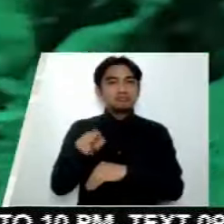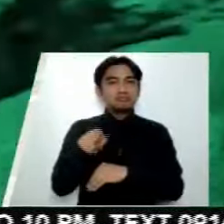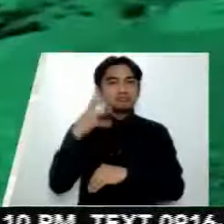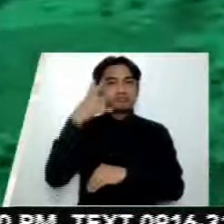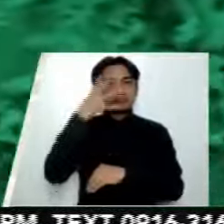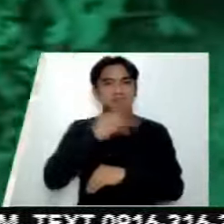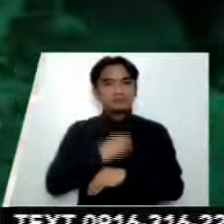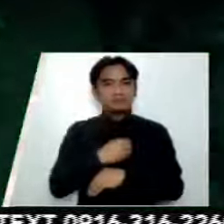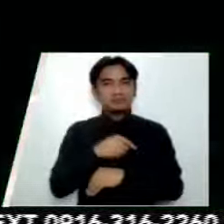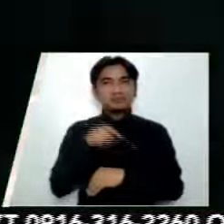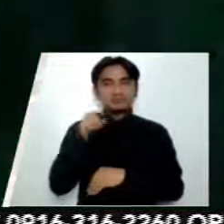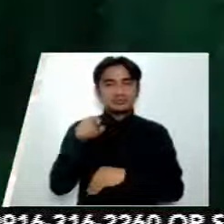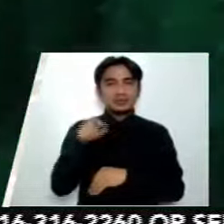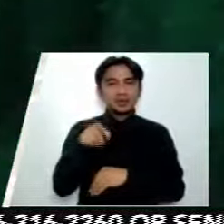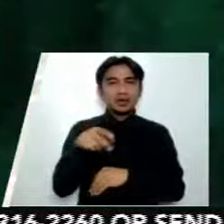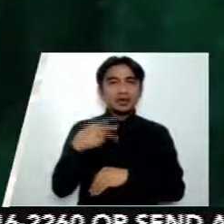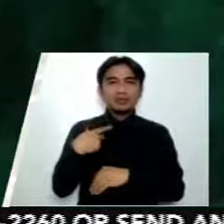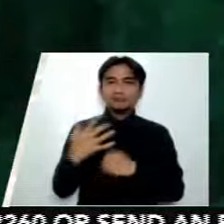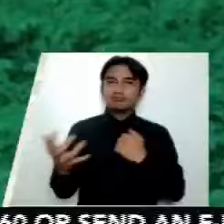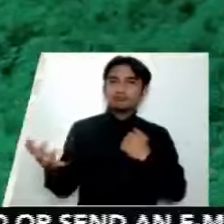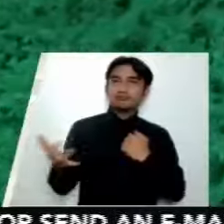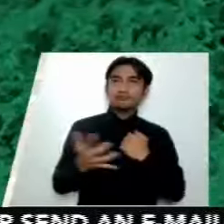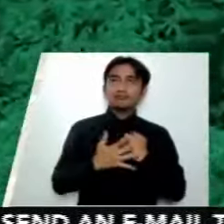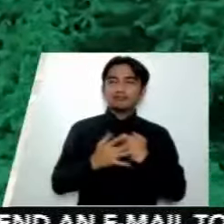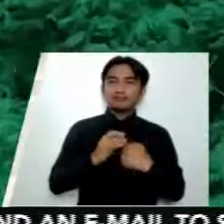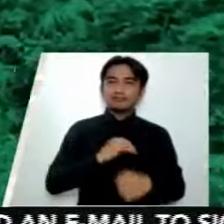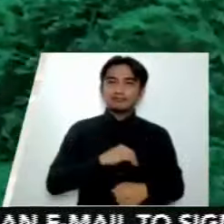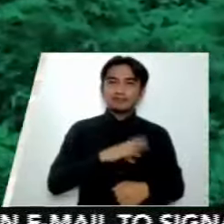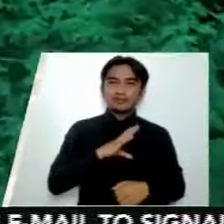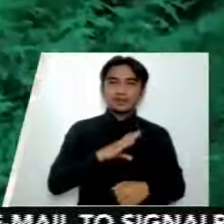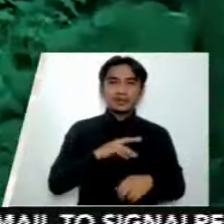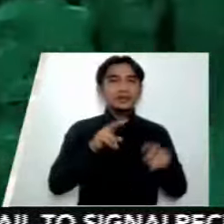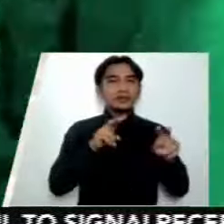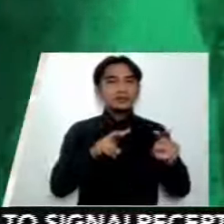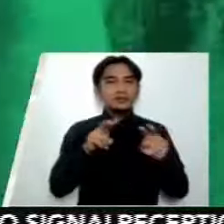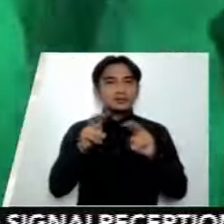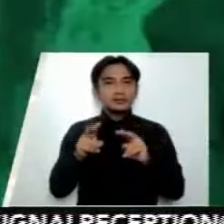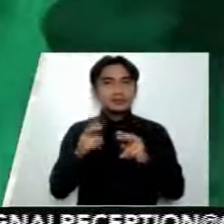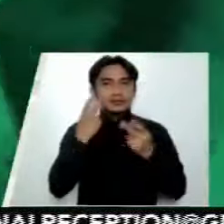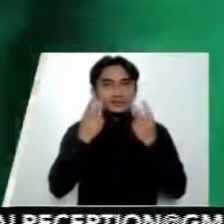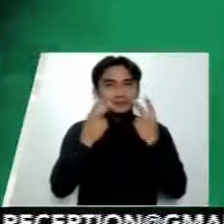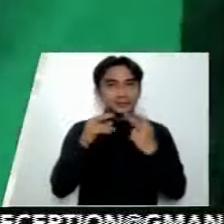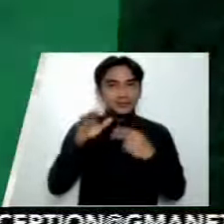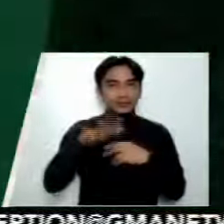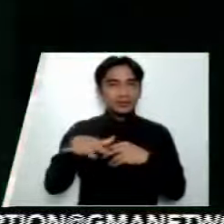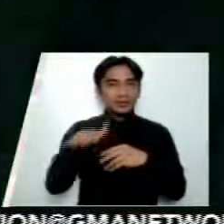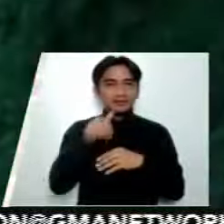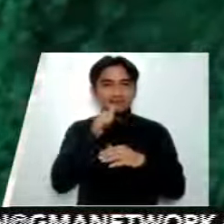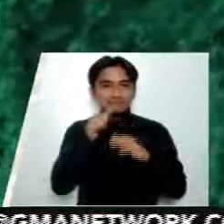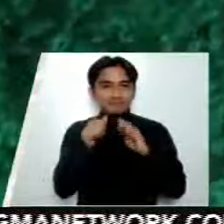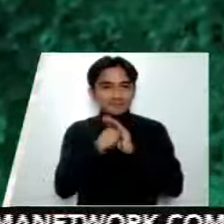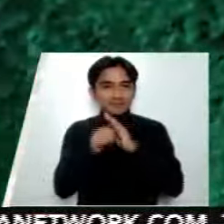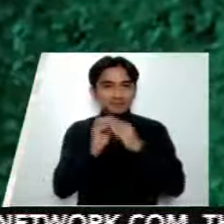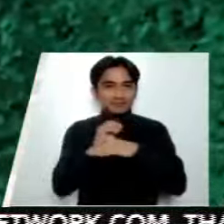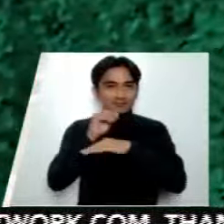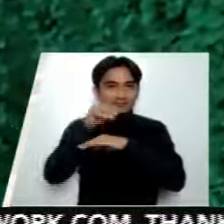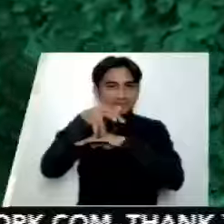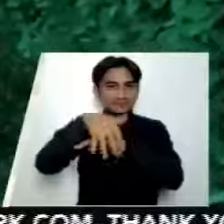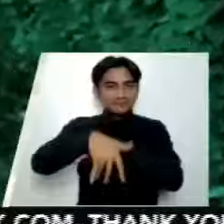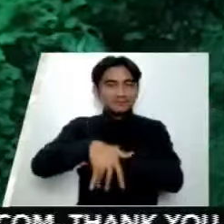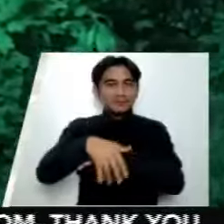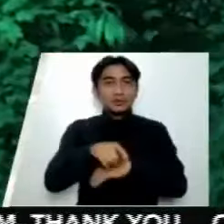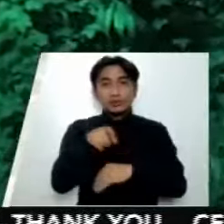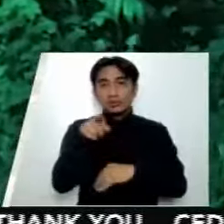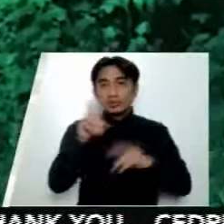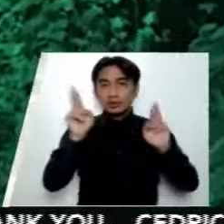alays hone lasin ang hidden Falls at ready ka bang ma-fall